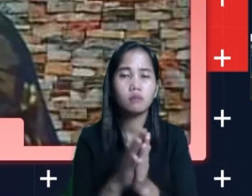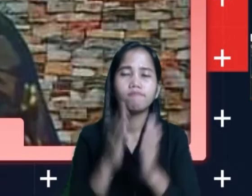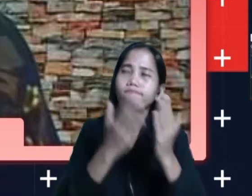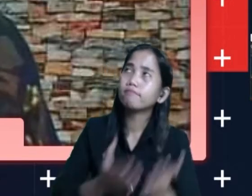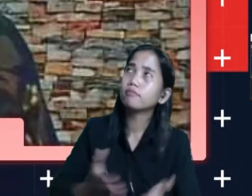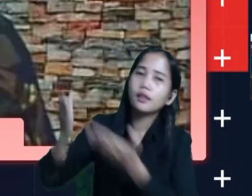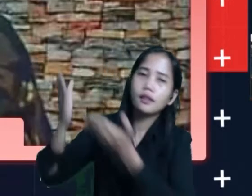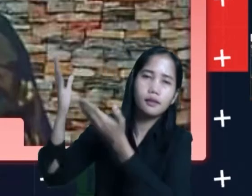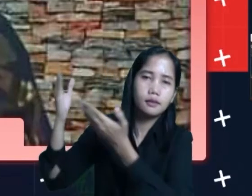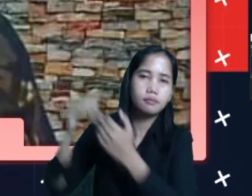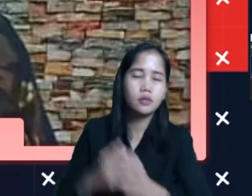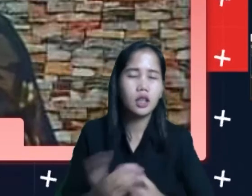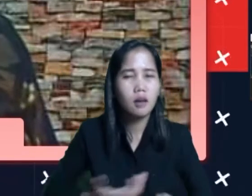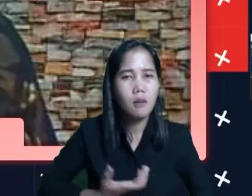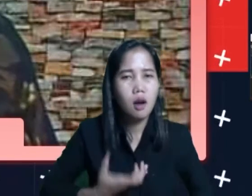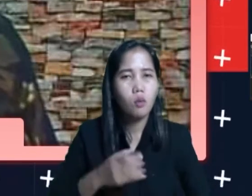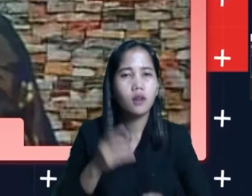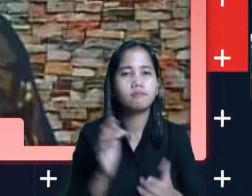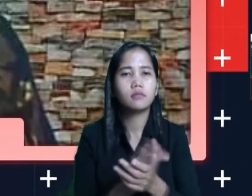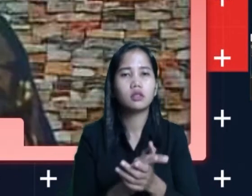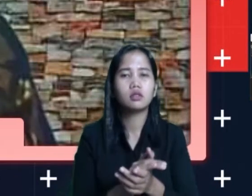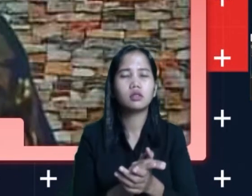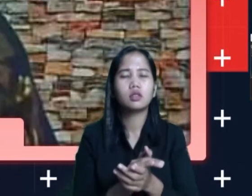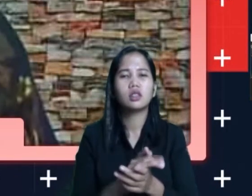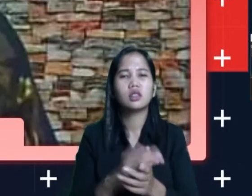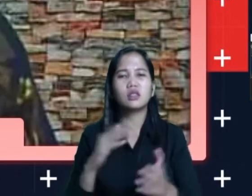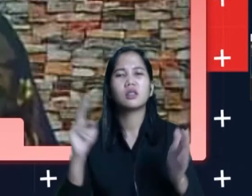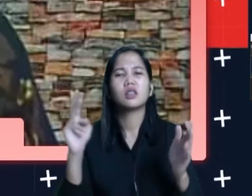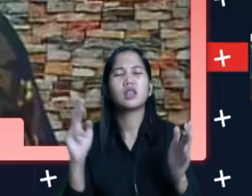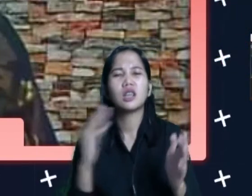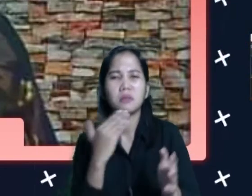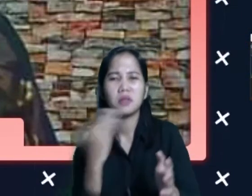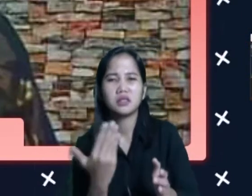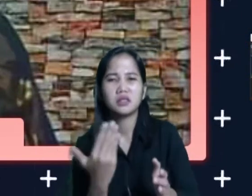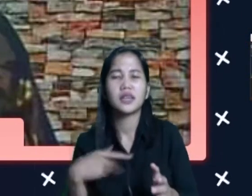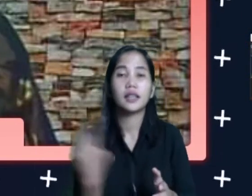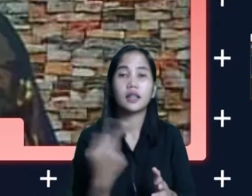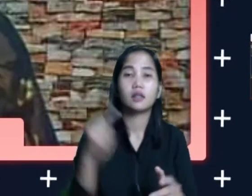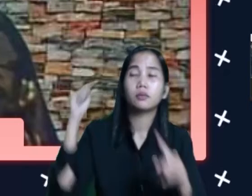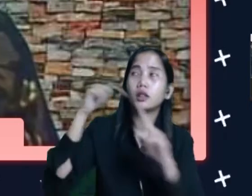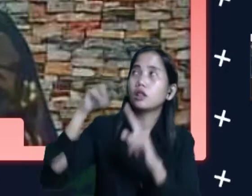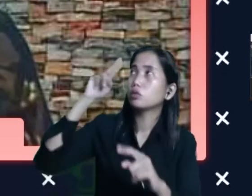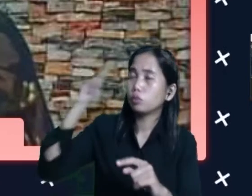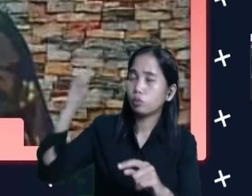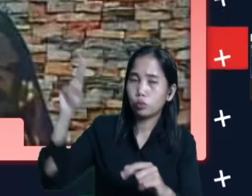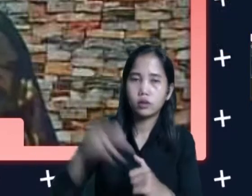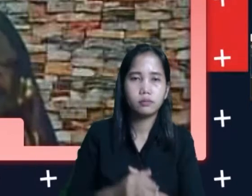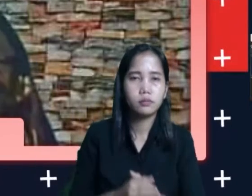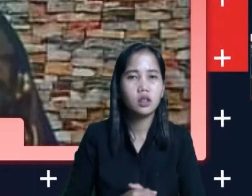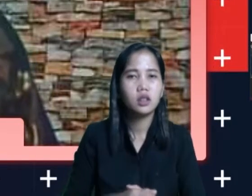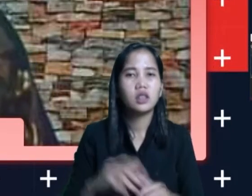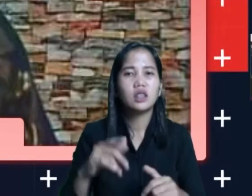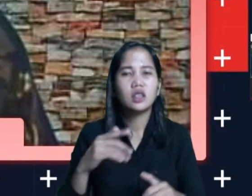terus bablas dan hanya menginginkan dosa. Jadi kita harus meminta Tuhan untuk